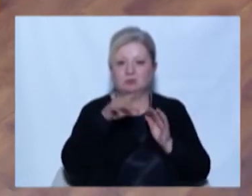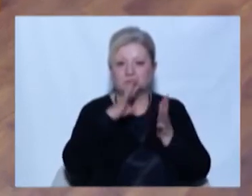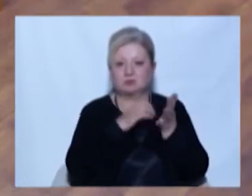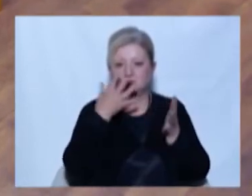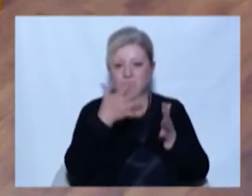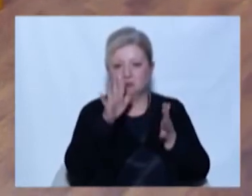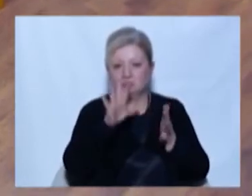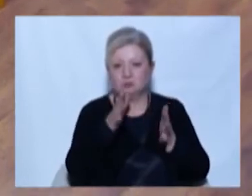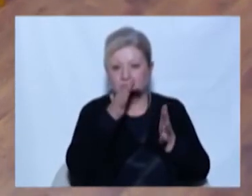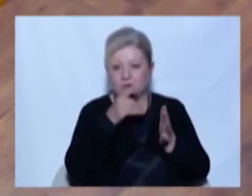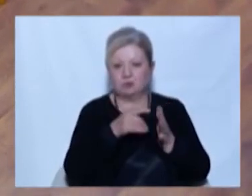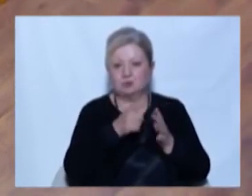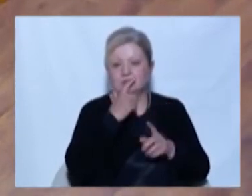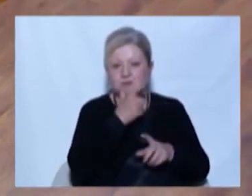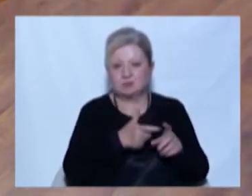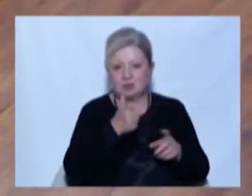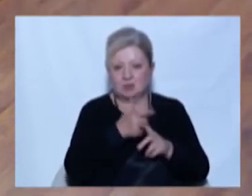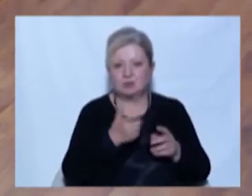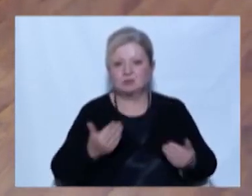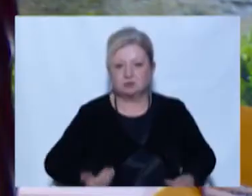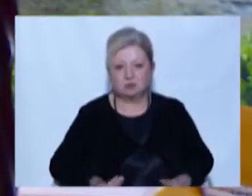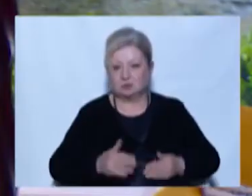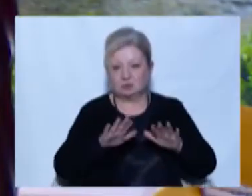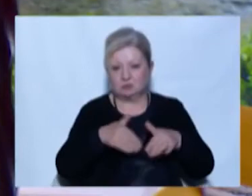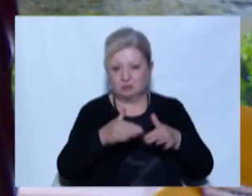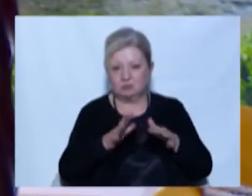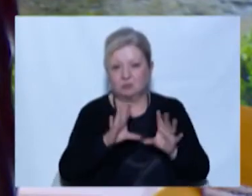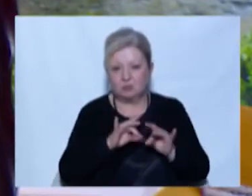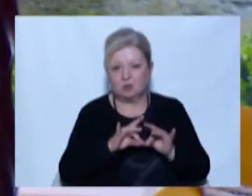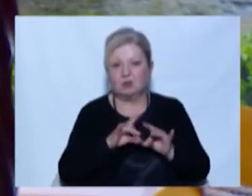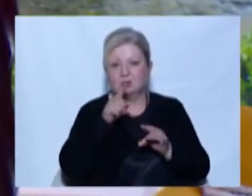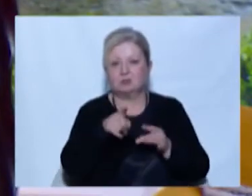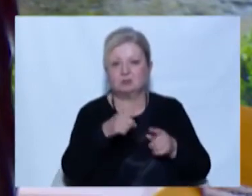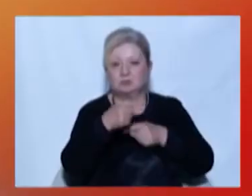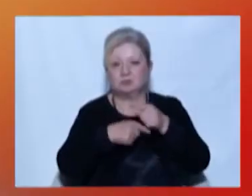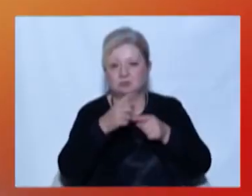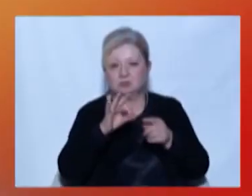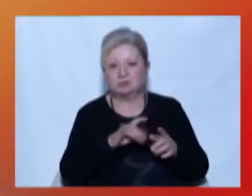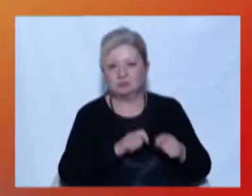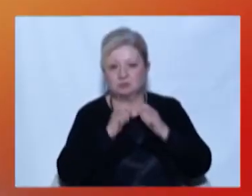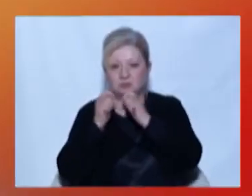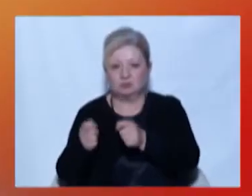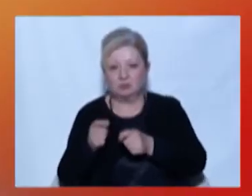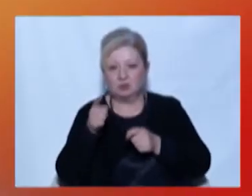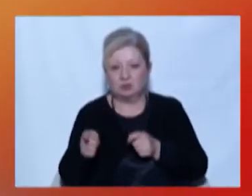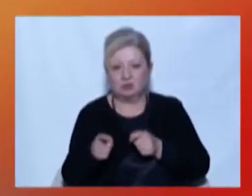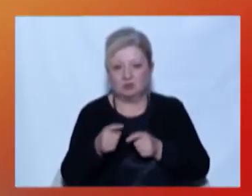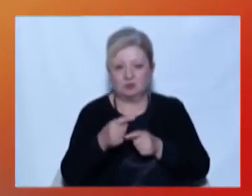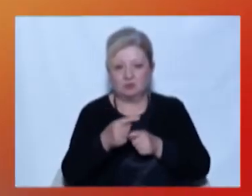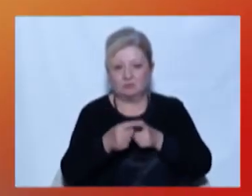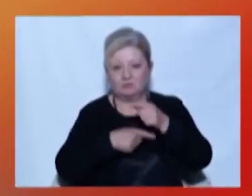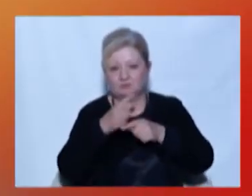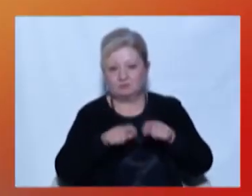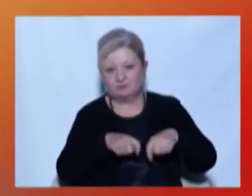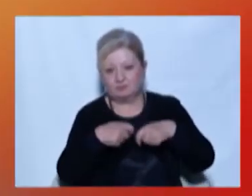წლისათვის უკვე იოსებ სტალინი ცოცხალი აღარ იყო, მაგრამ საზოგადოებას მემკვიდრეობა დაუტოვა ერთმანეთის